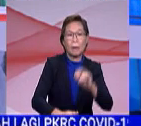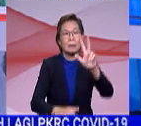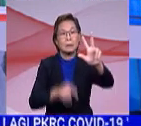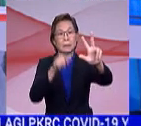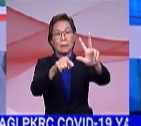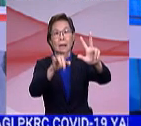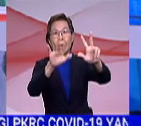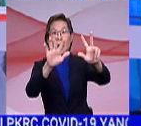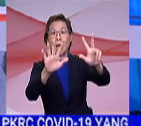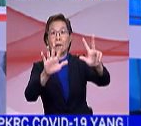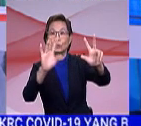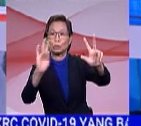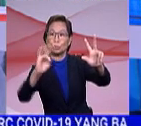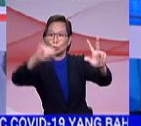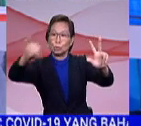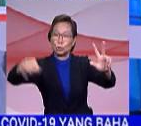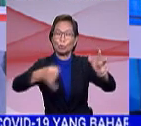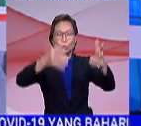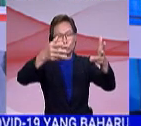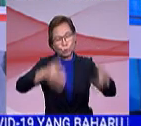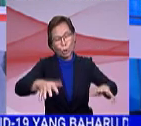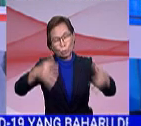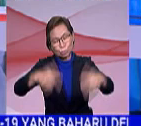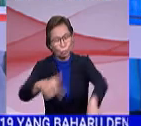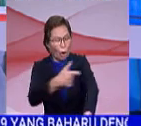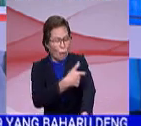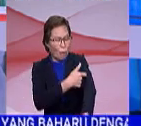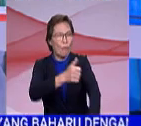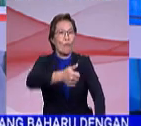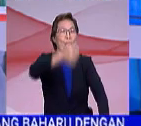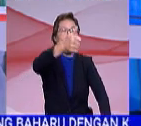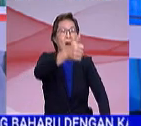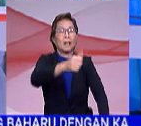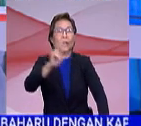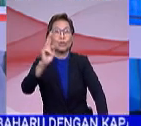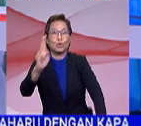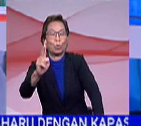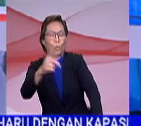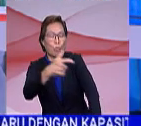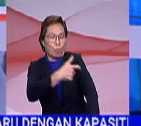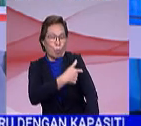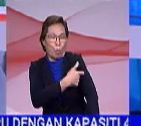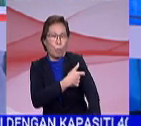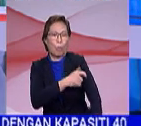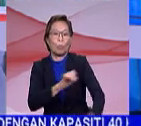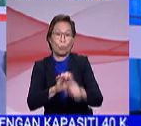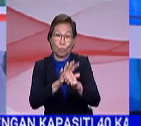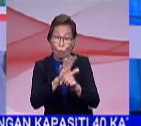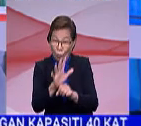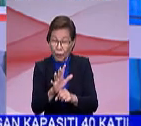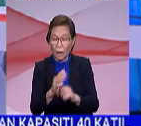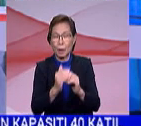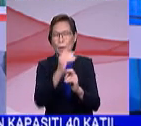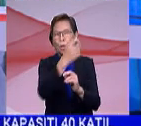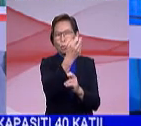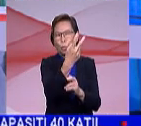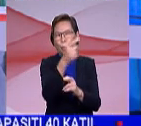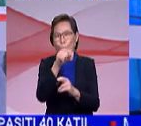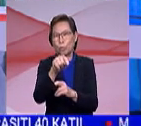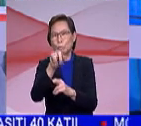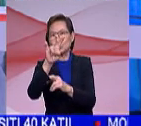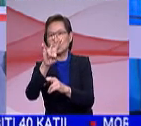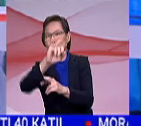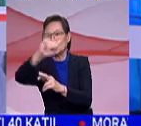30-an 57 juta telah menerima dosis pertama dan kedua Bachsin Kobe 19 mereka lebih